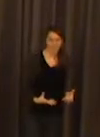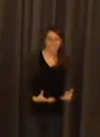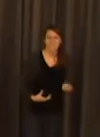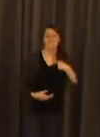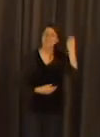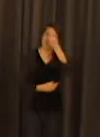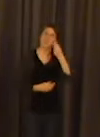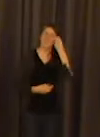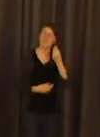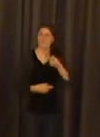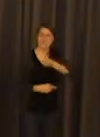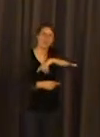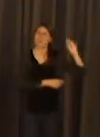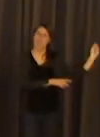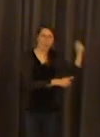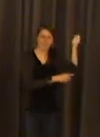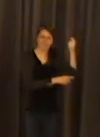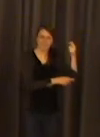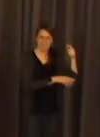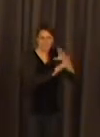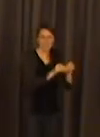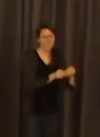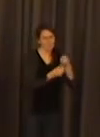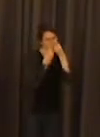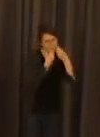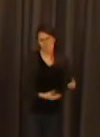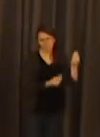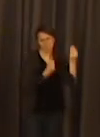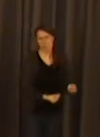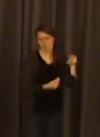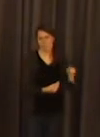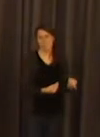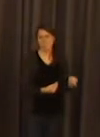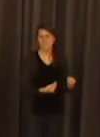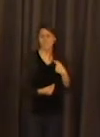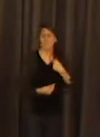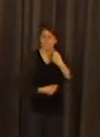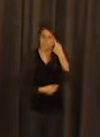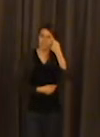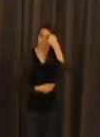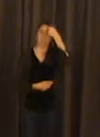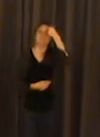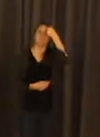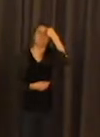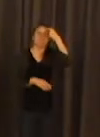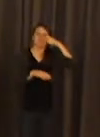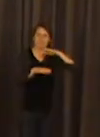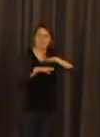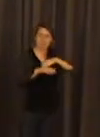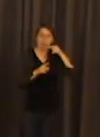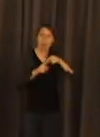que hem aconseguit que surti bé. I jo sóc molt conscient que perquè un curs com